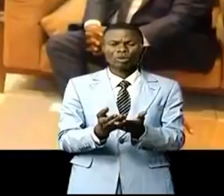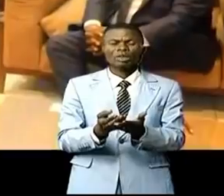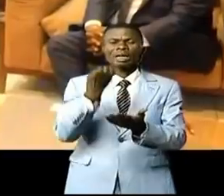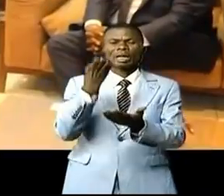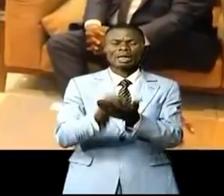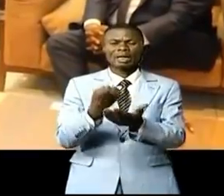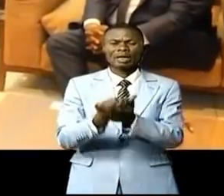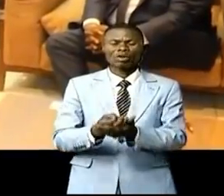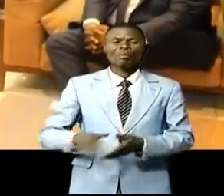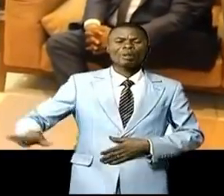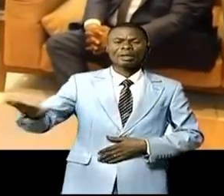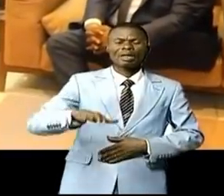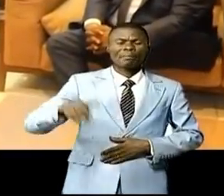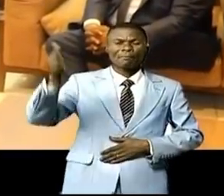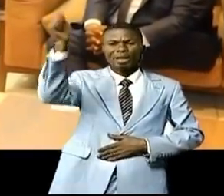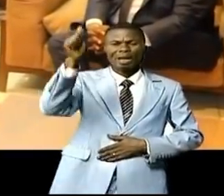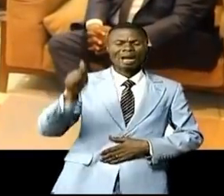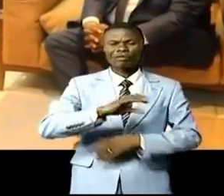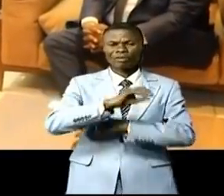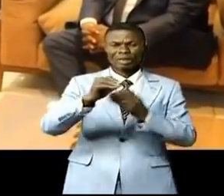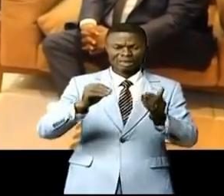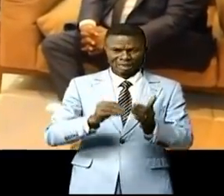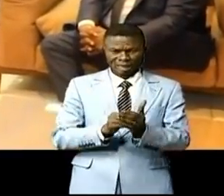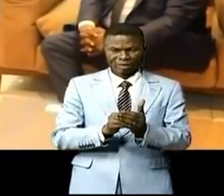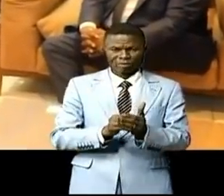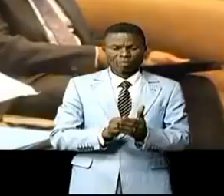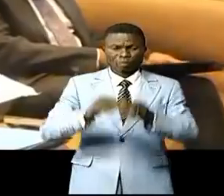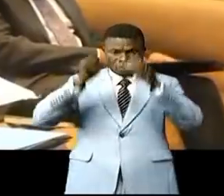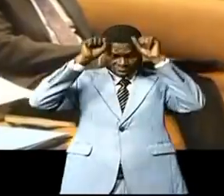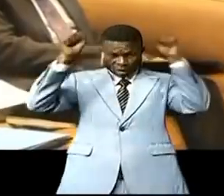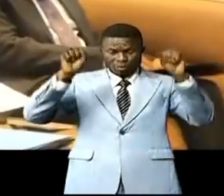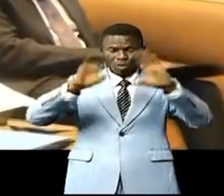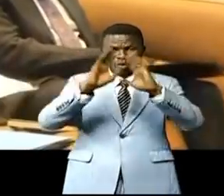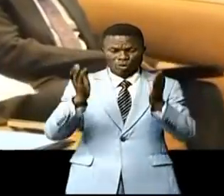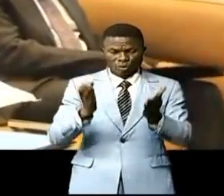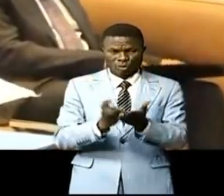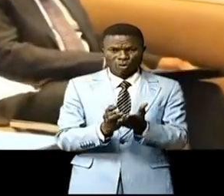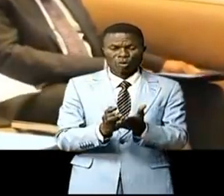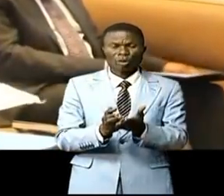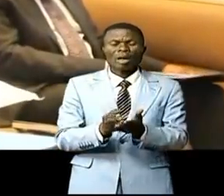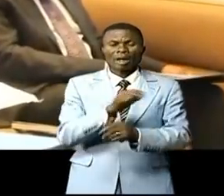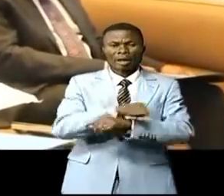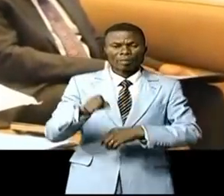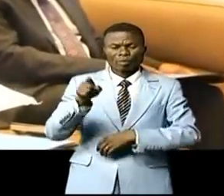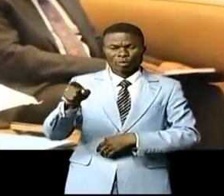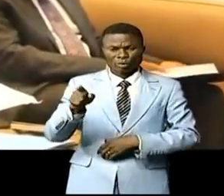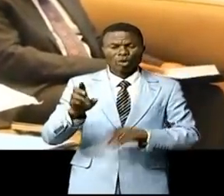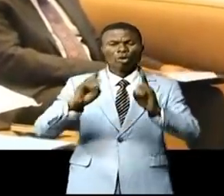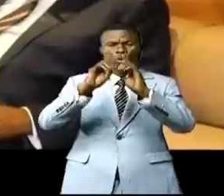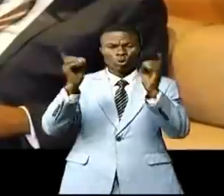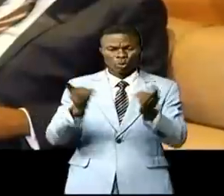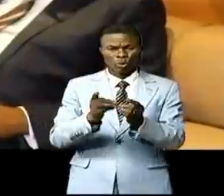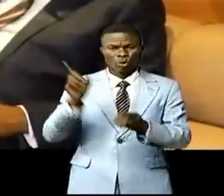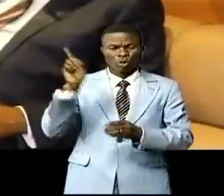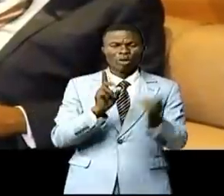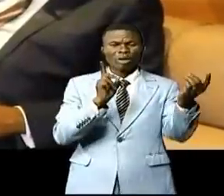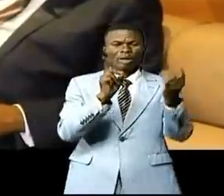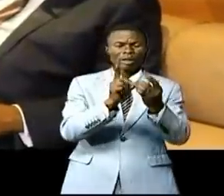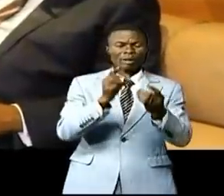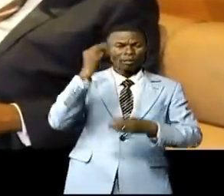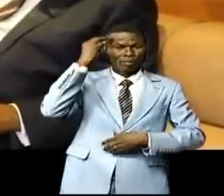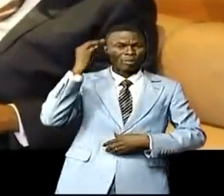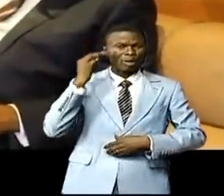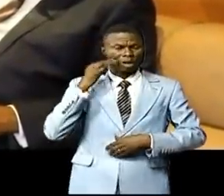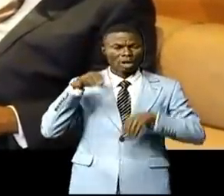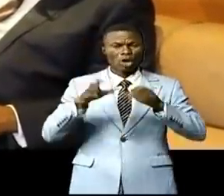la CEAC. Cependant, le président de la commission de cette institution et sa délégation sont venus rencontrer le ministre